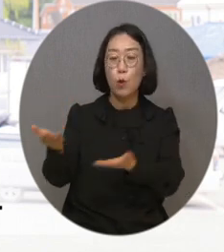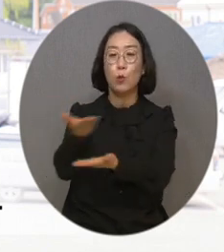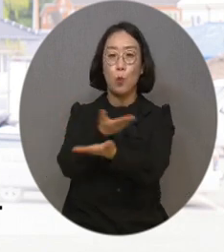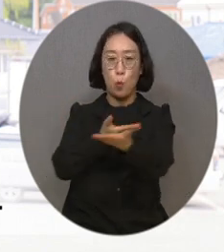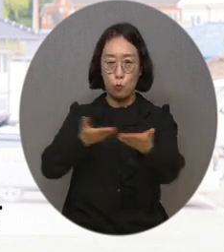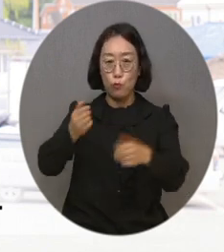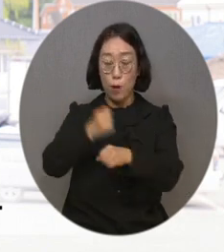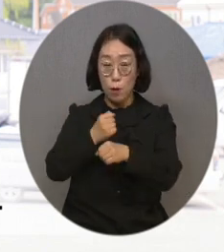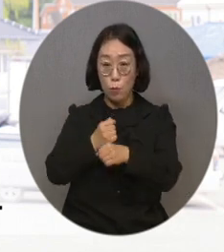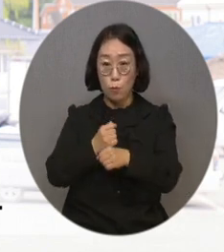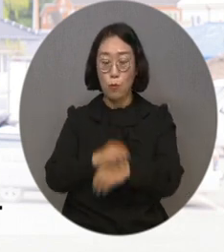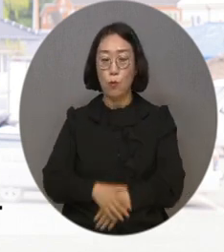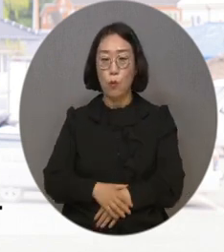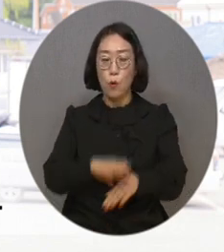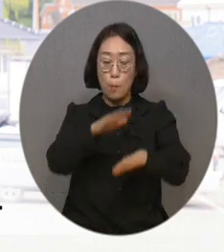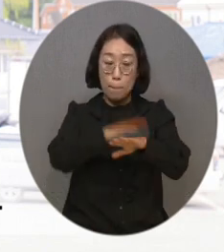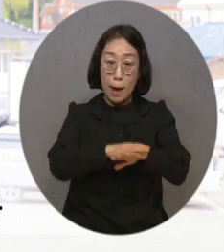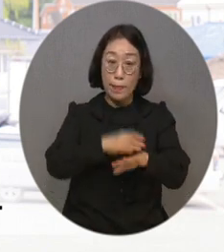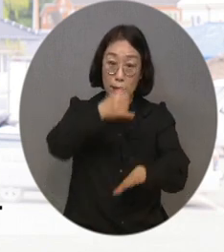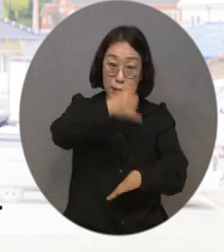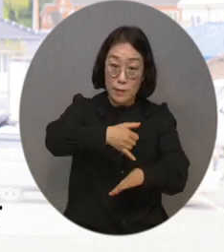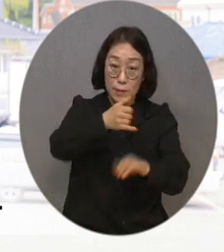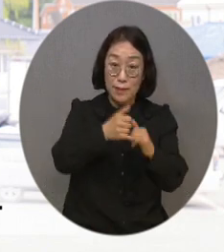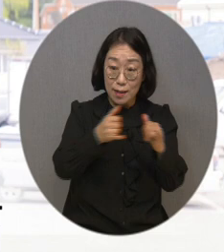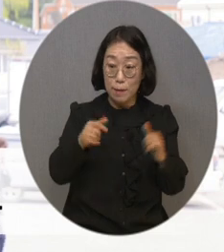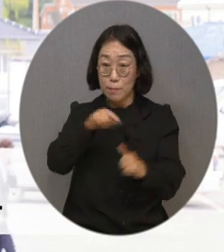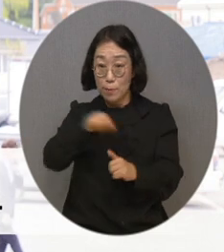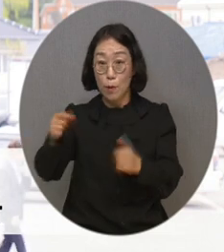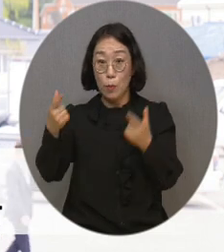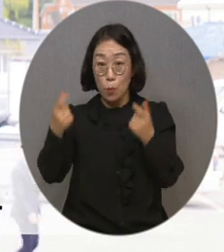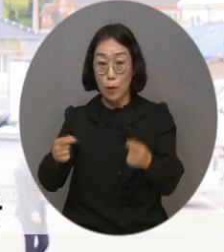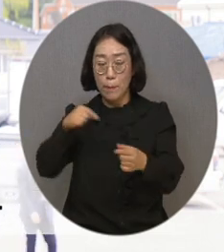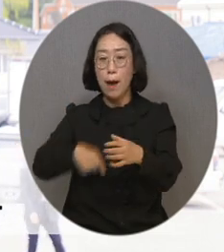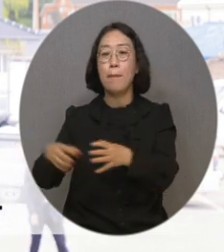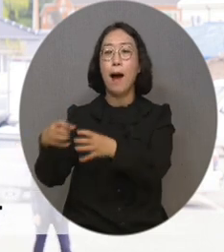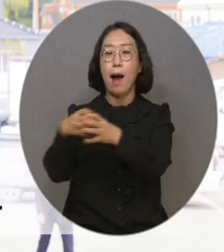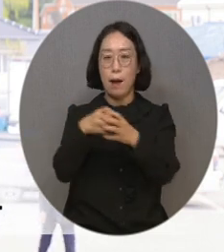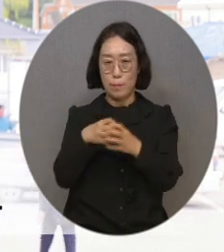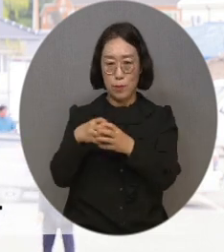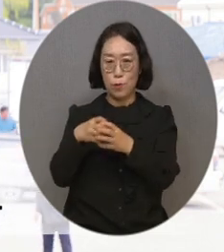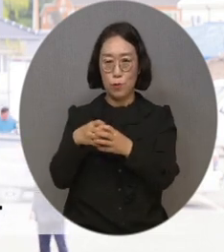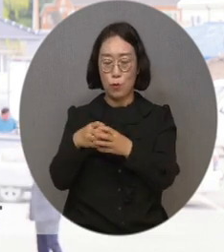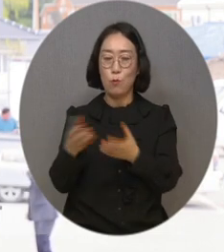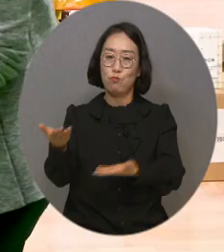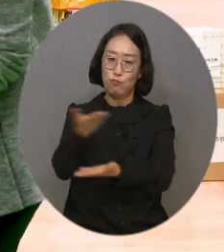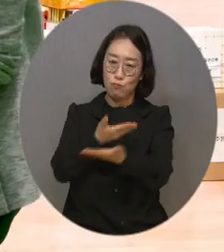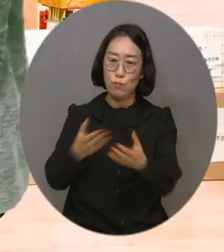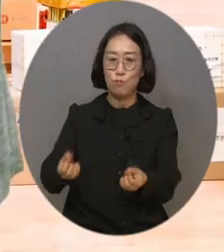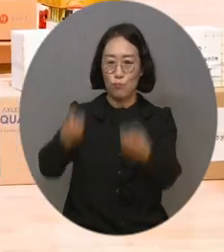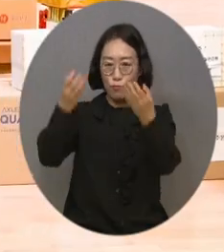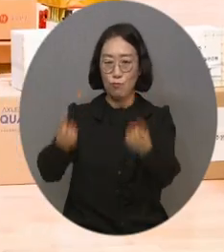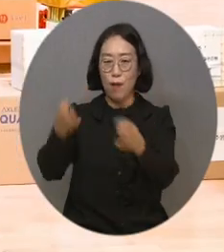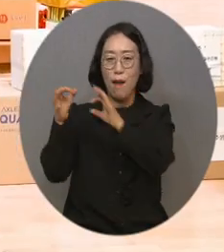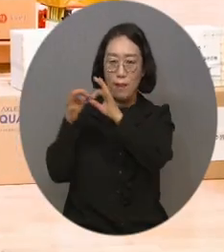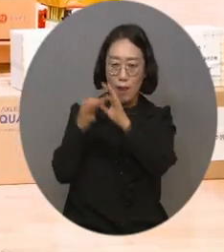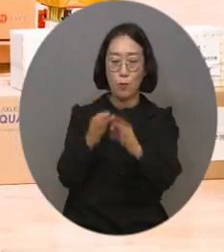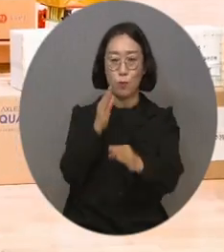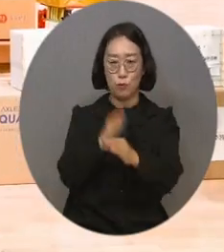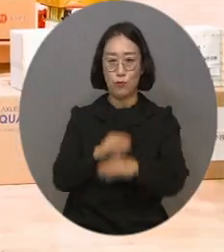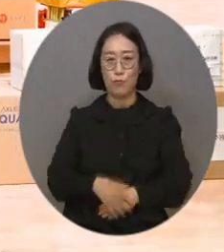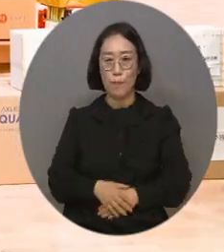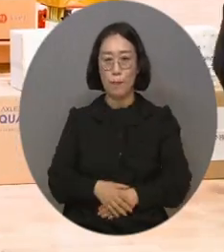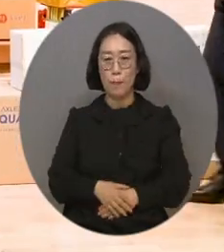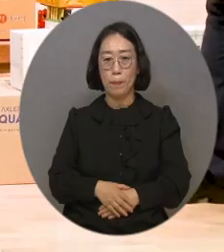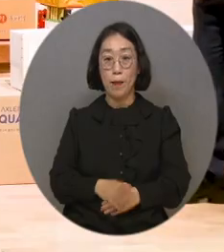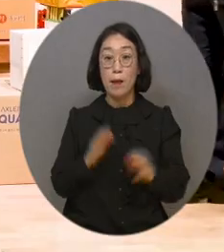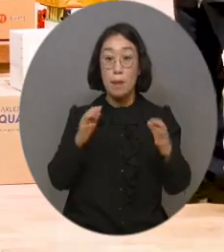하고 농업인들끼리 마음을 뜻을 합쳐서 이렇게 하고 이어지고 있습니다. 정성들이 갖고 온